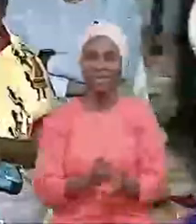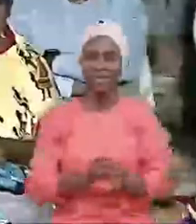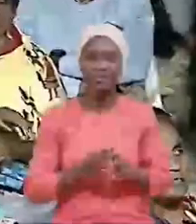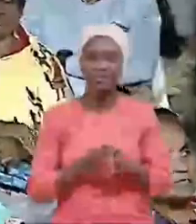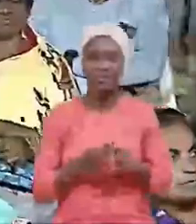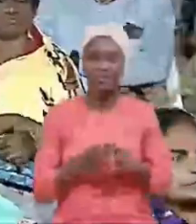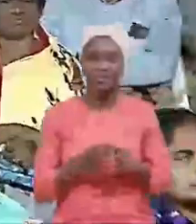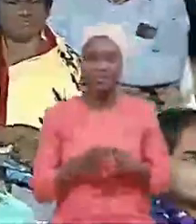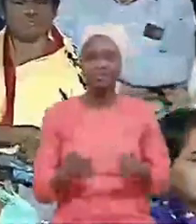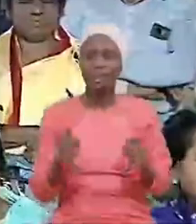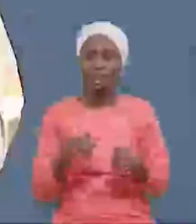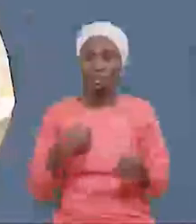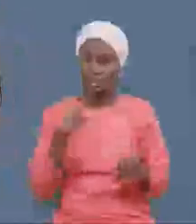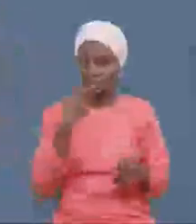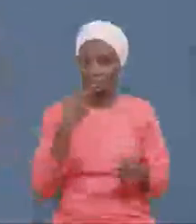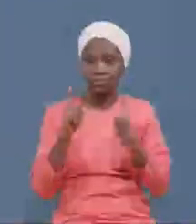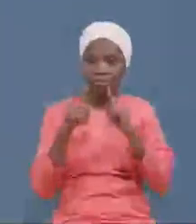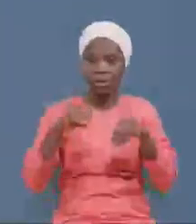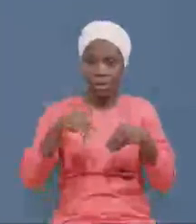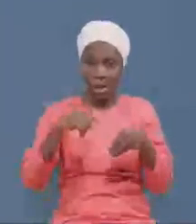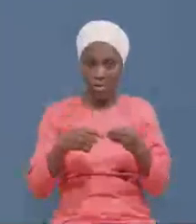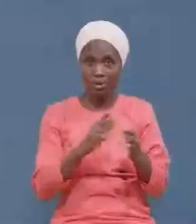Quand nous parlons de Christ,